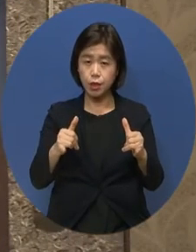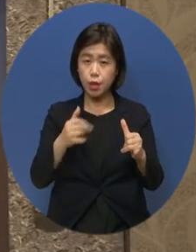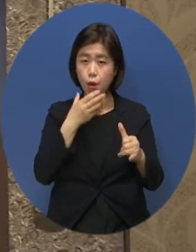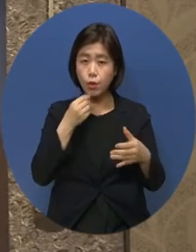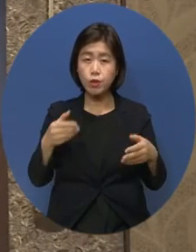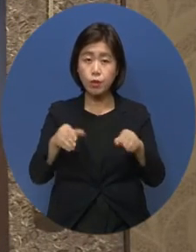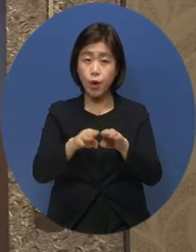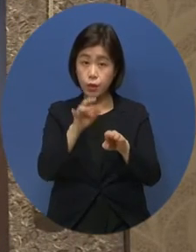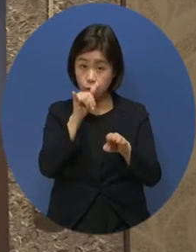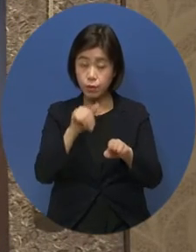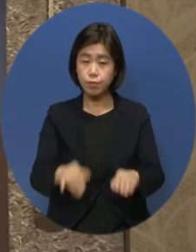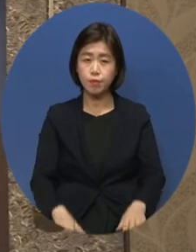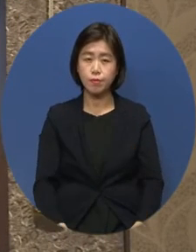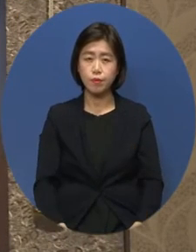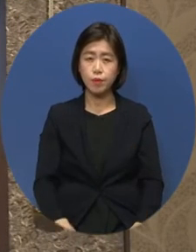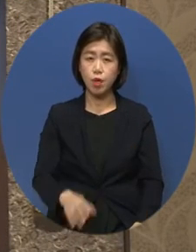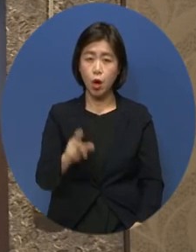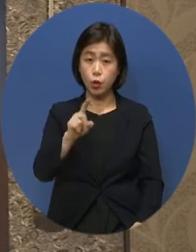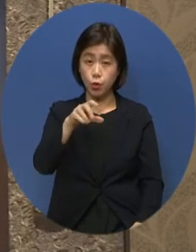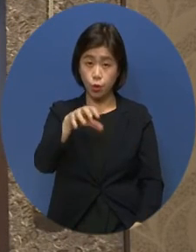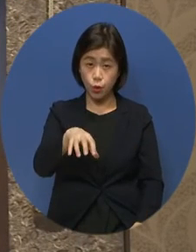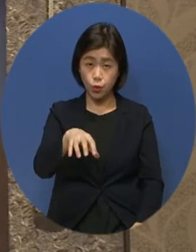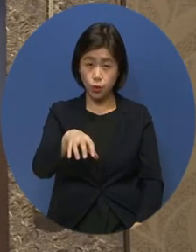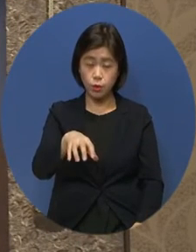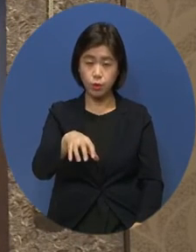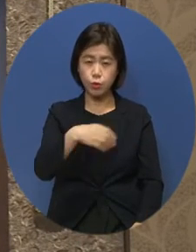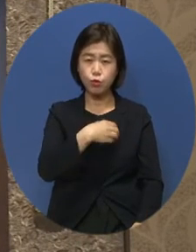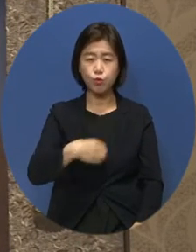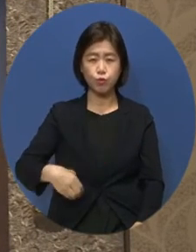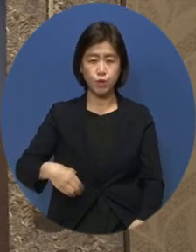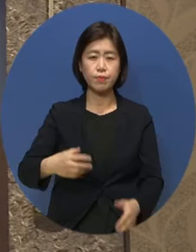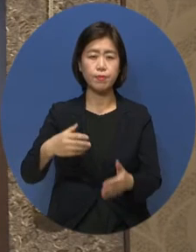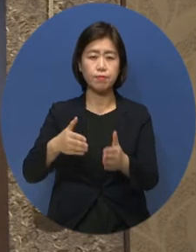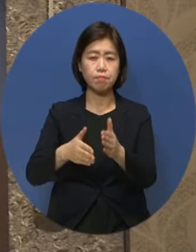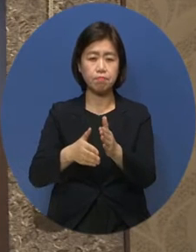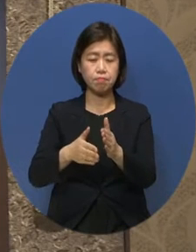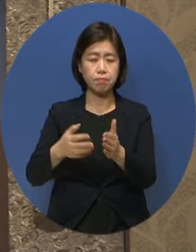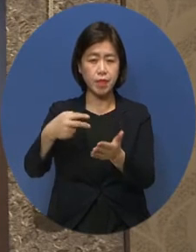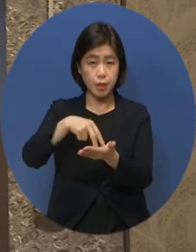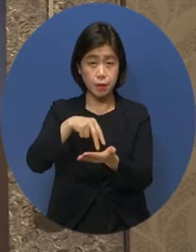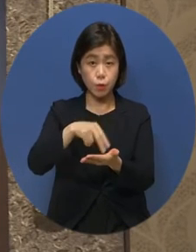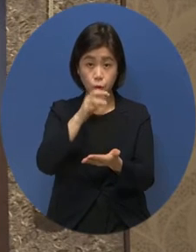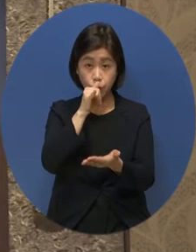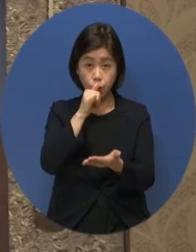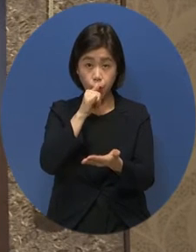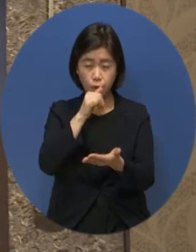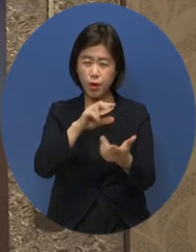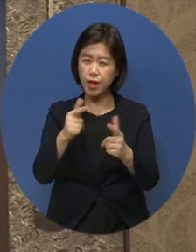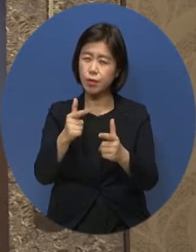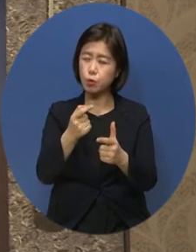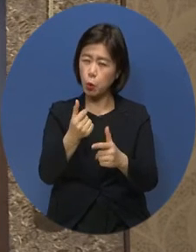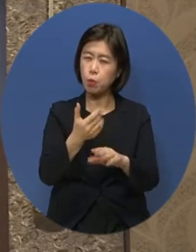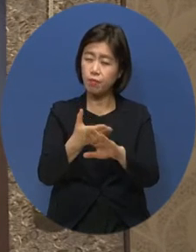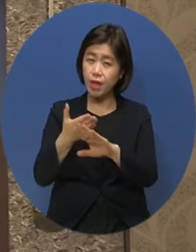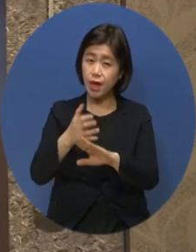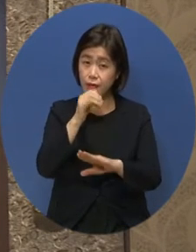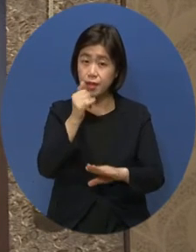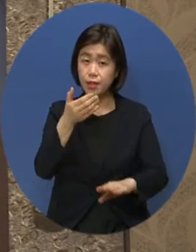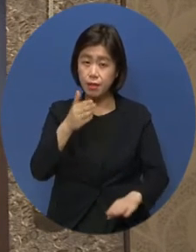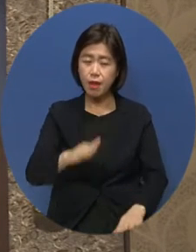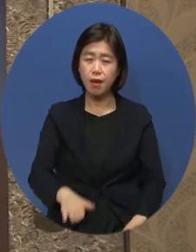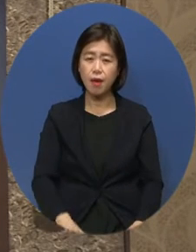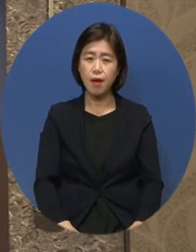난 시립 입니다 또 어떤 후에는 그립으로 예 이렇게 나누어 주기도 하는데 보통 기능은 c 립크림